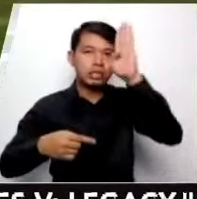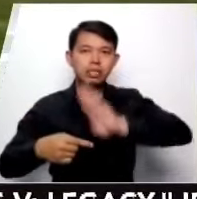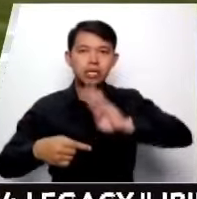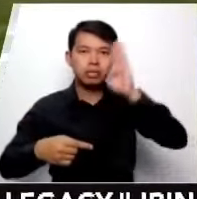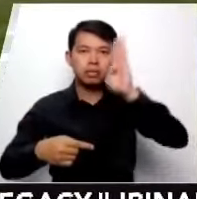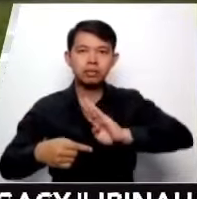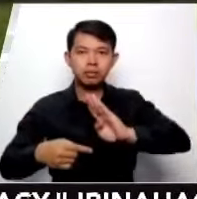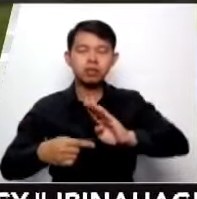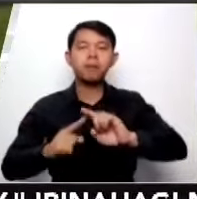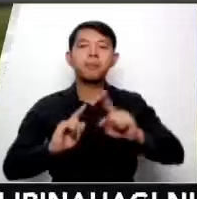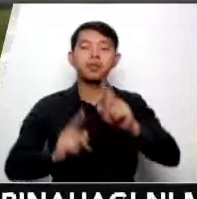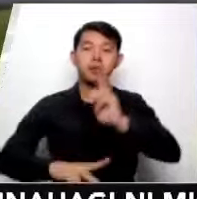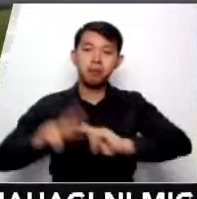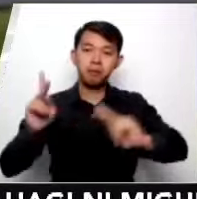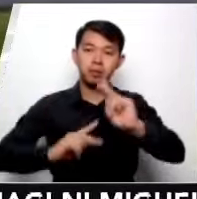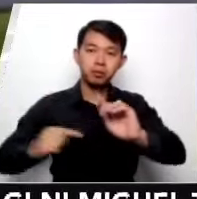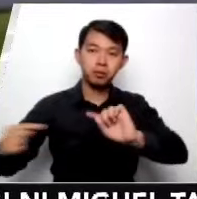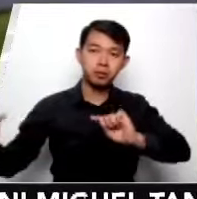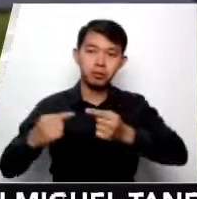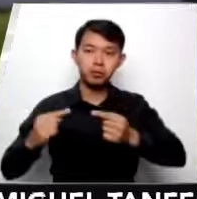sa insidente.